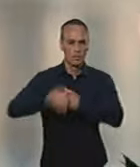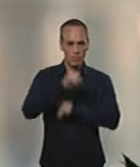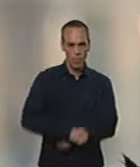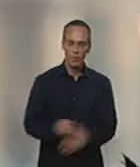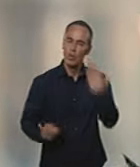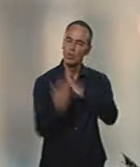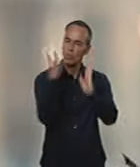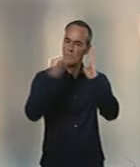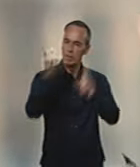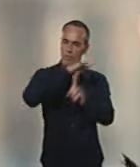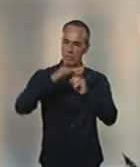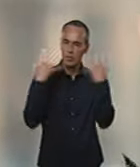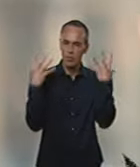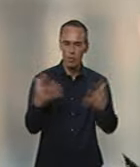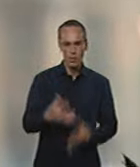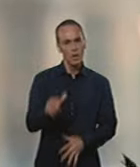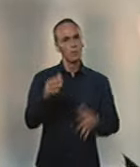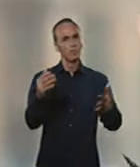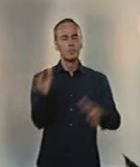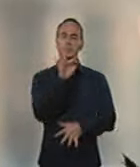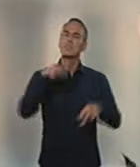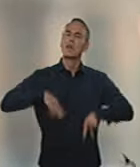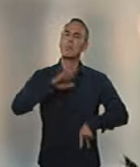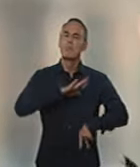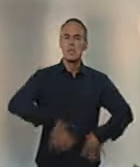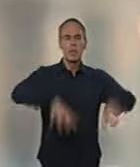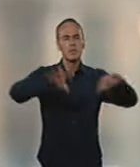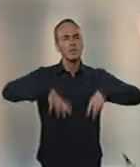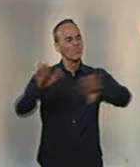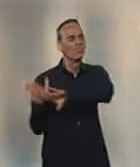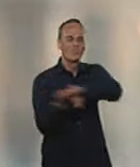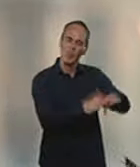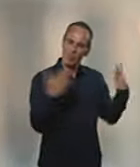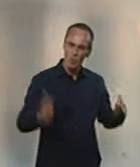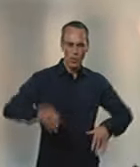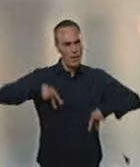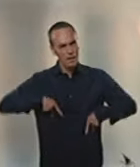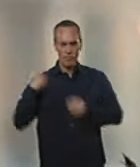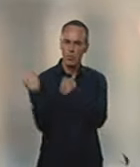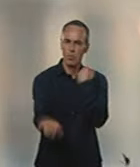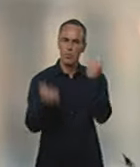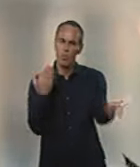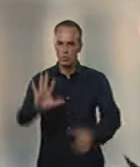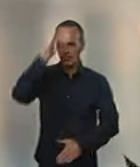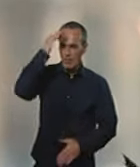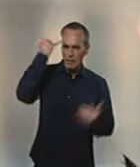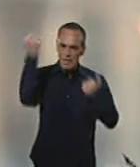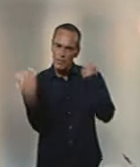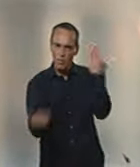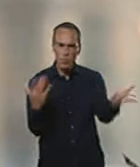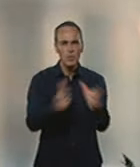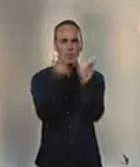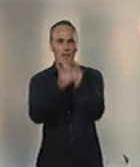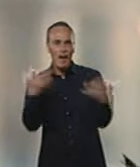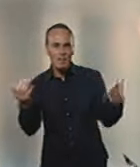l'État ne sera plus un état bureaucratique mais un état entrepreneur servant d'appui à tous les entrepreneurs et à tous